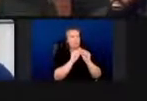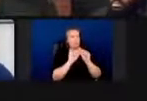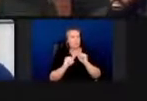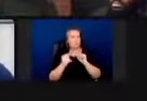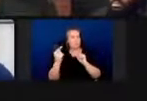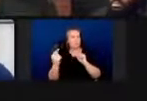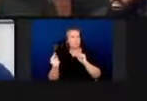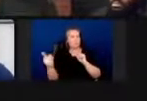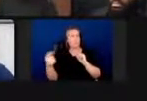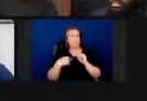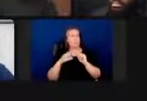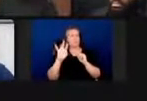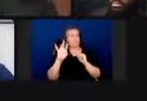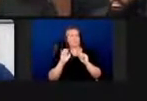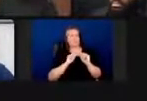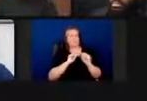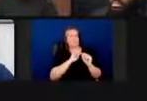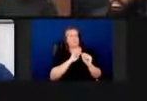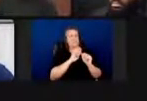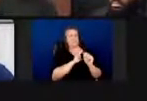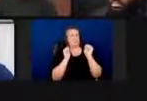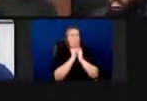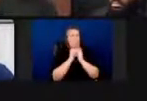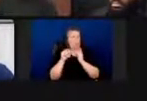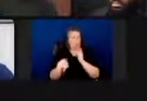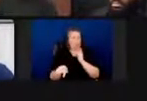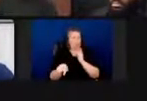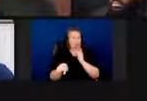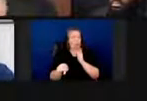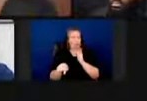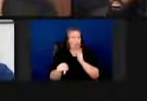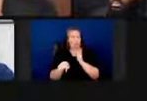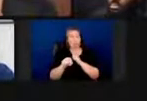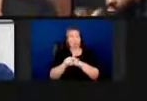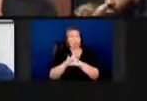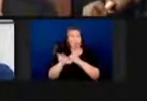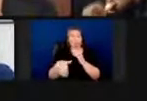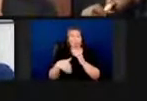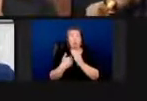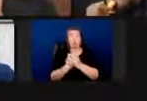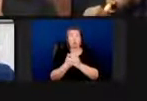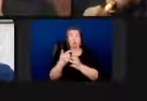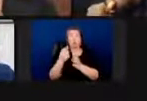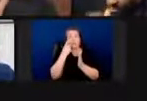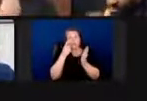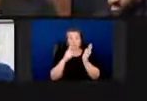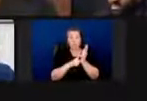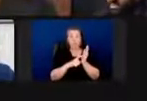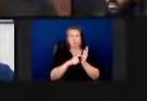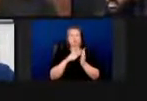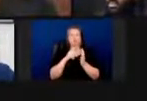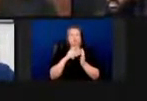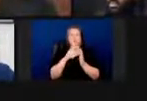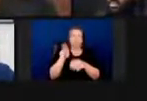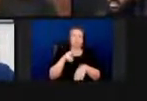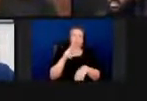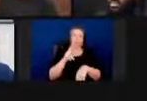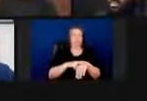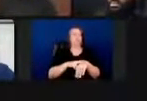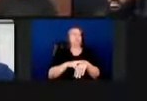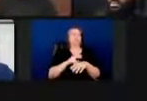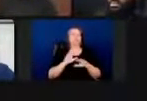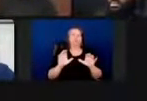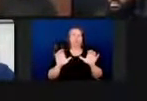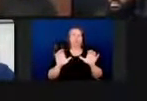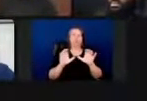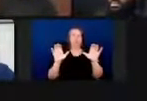Jefferson ambayo ilikuwa kwenye kongamano hilo, na wana ndio